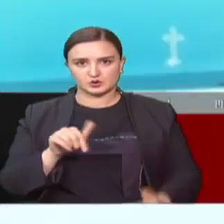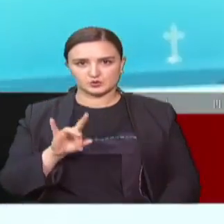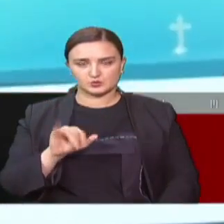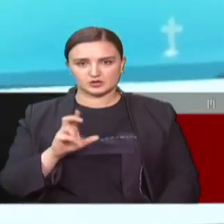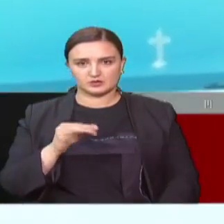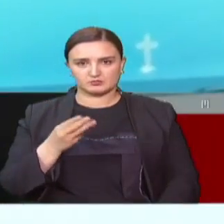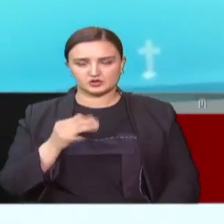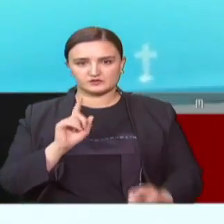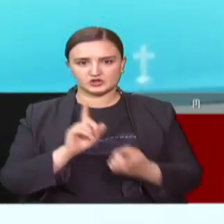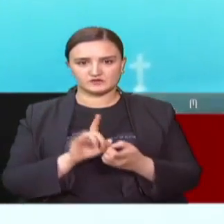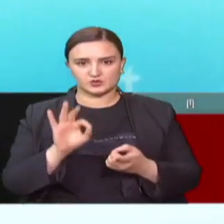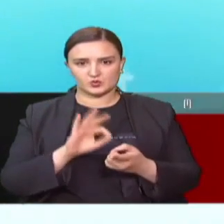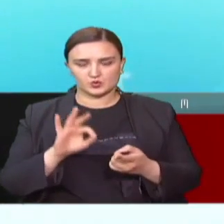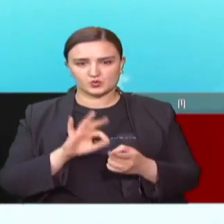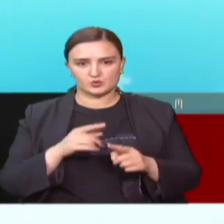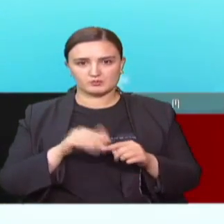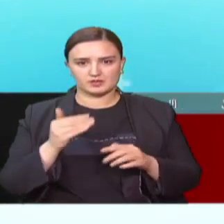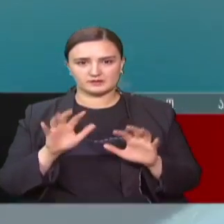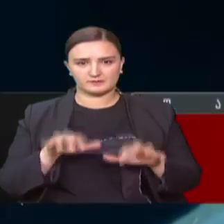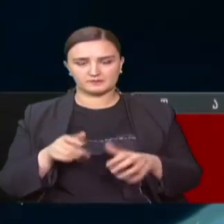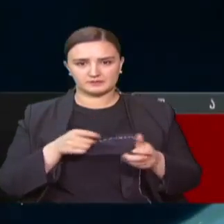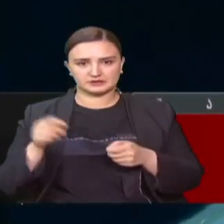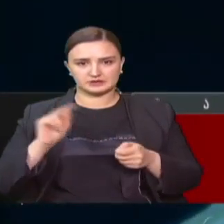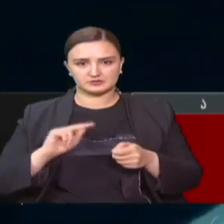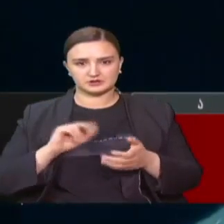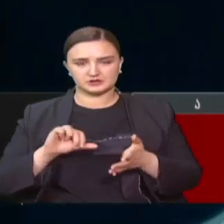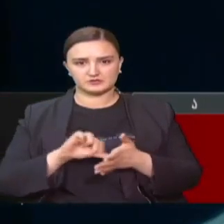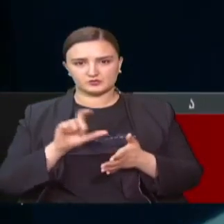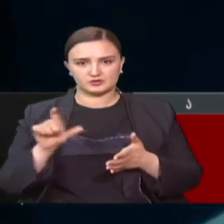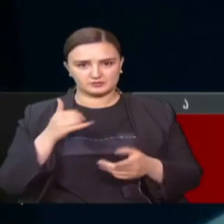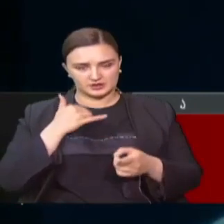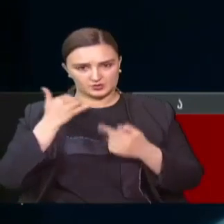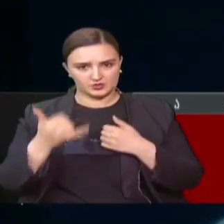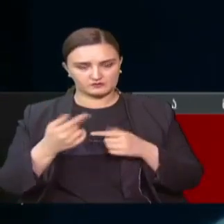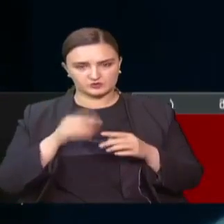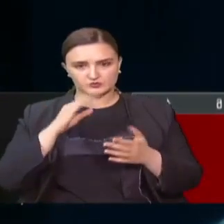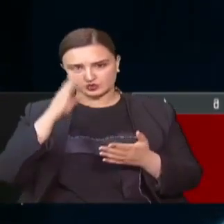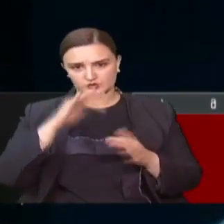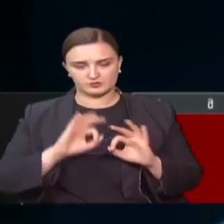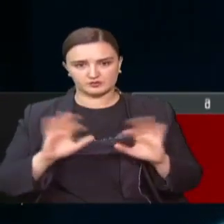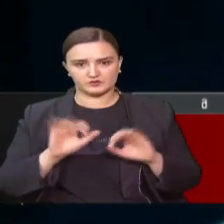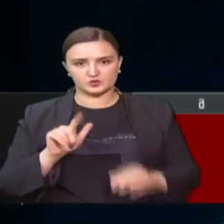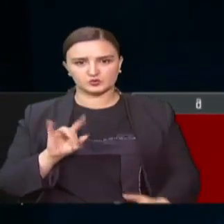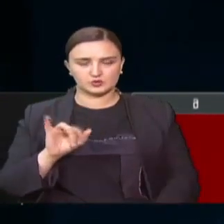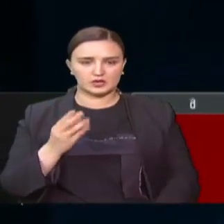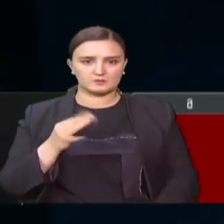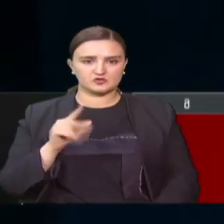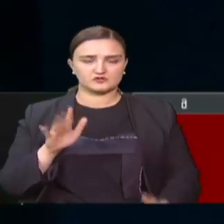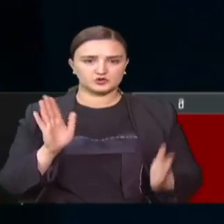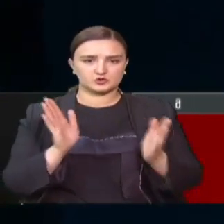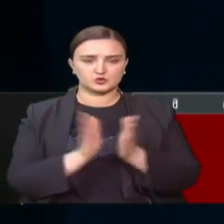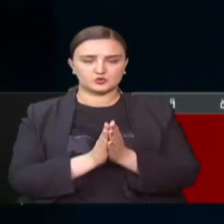ზურაბიშვილს შეხვედრის თაობაზე, რის შემდეგაც მათ პრეზიდენტის ადმინისტრაციის წარმომადგენლები დაუკავშირდნენ. მშობლების განმარტებით სალომე ზურაბიშვილს ისინი